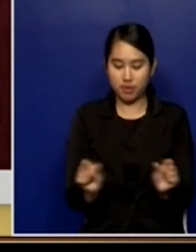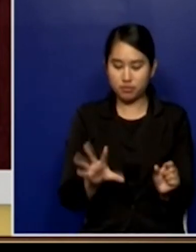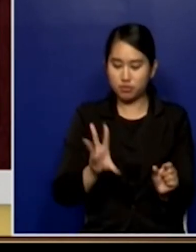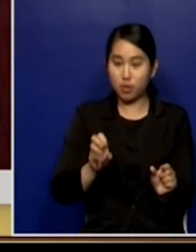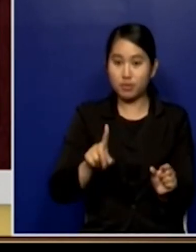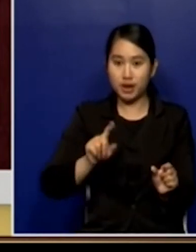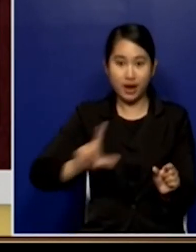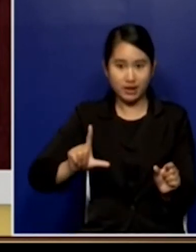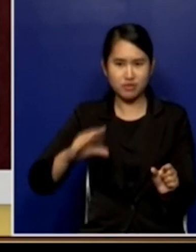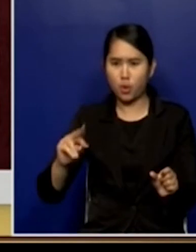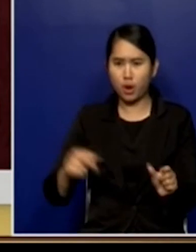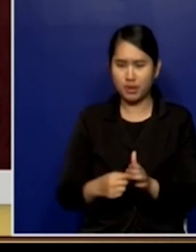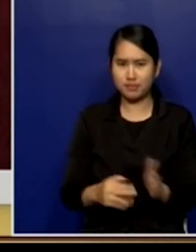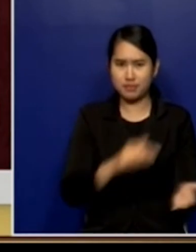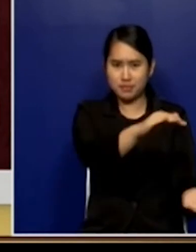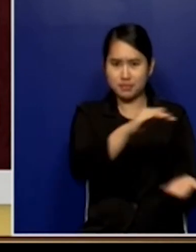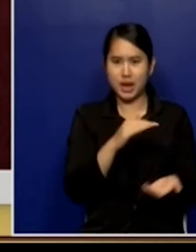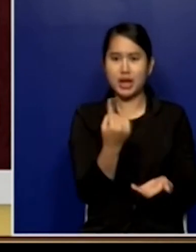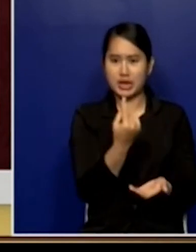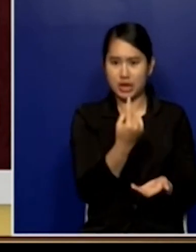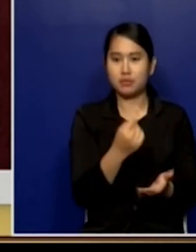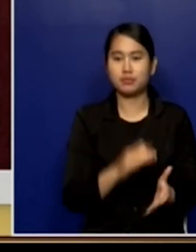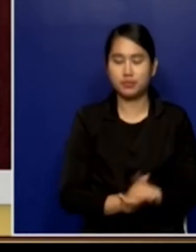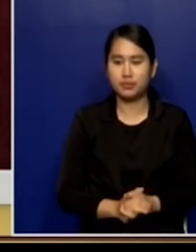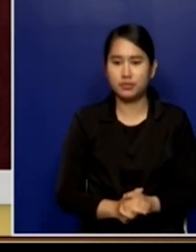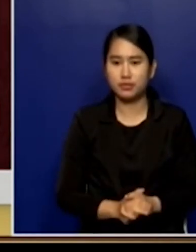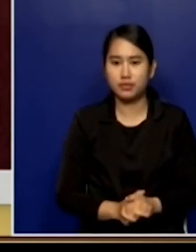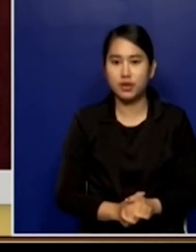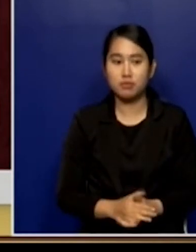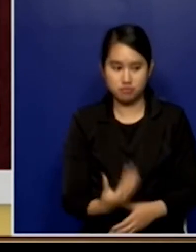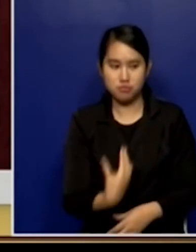บมาที่ค่ะใ